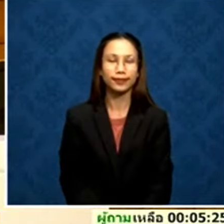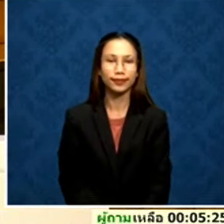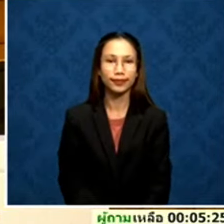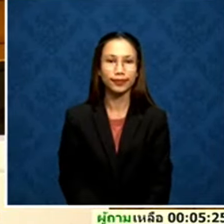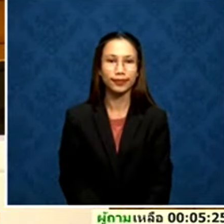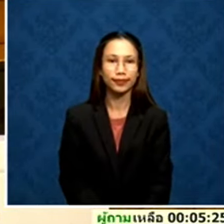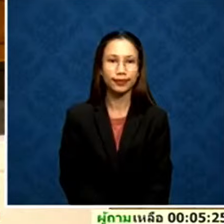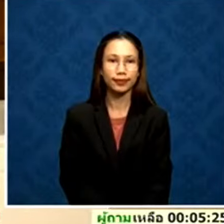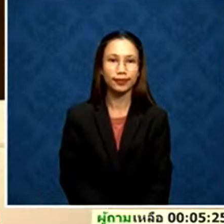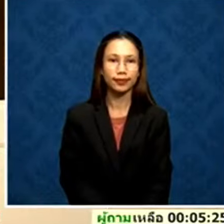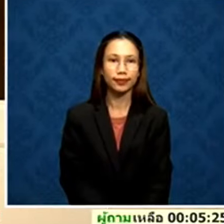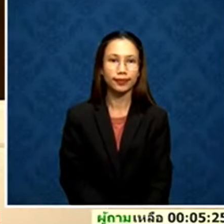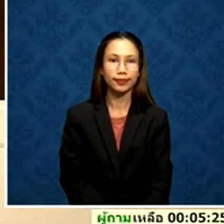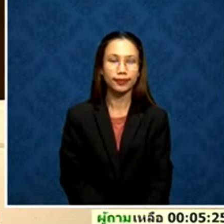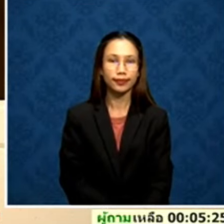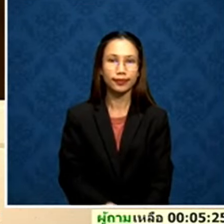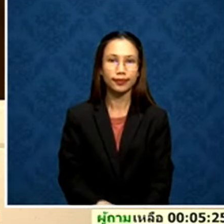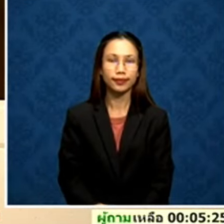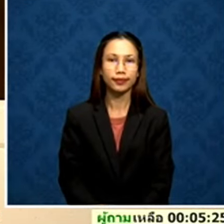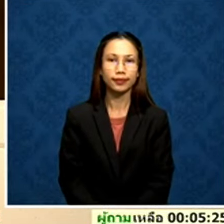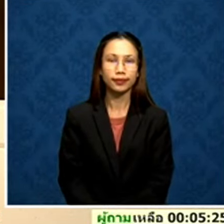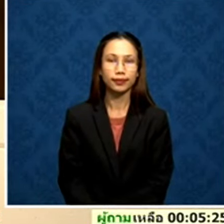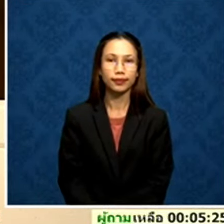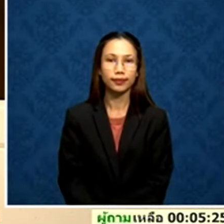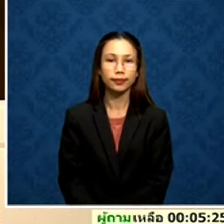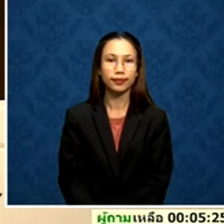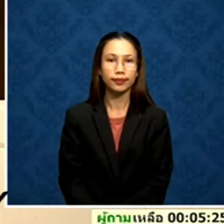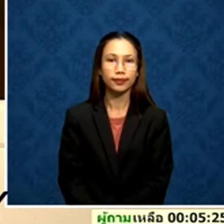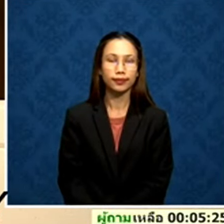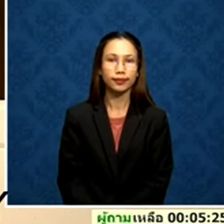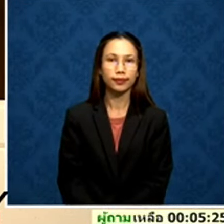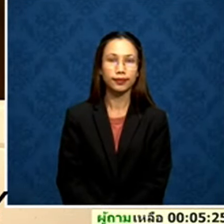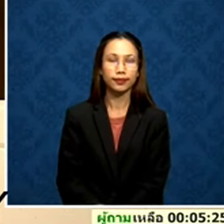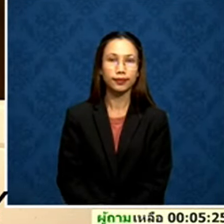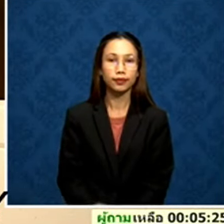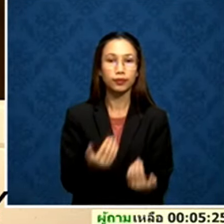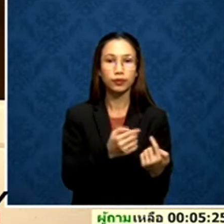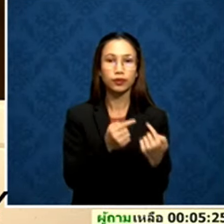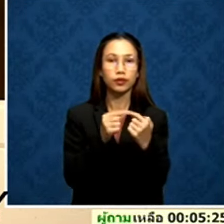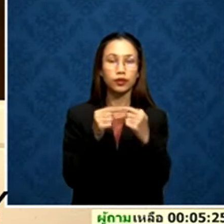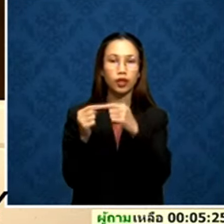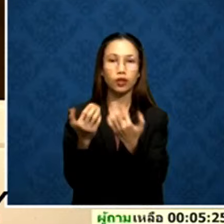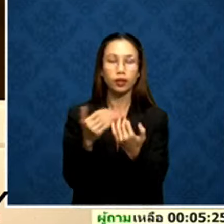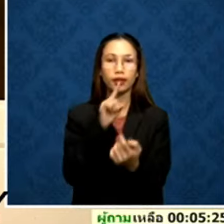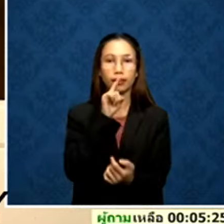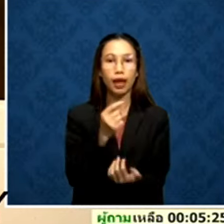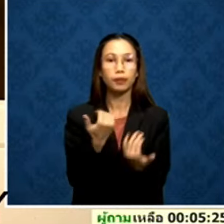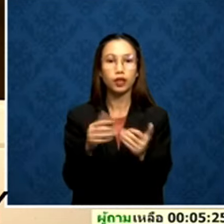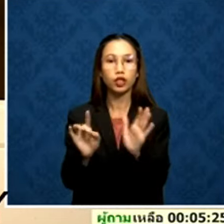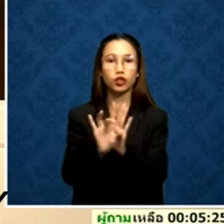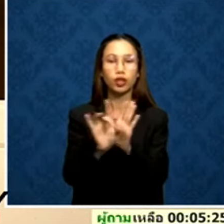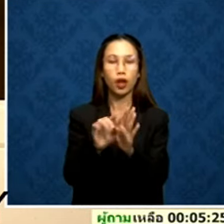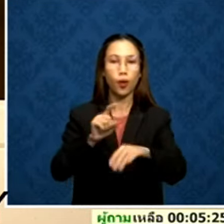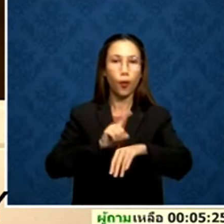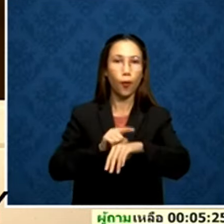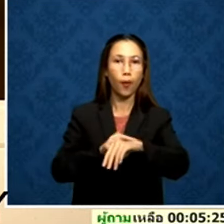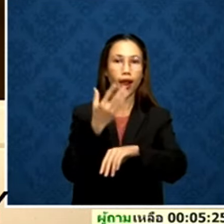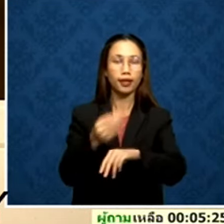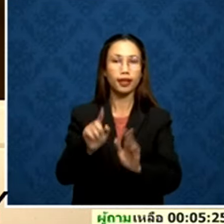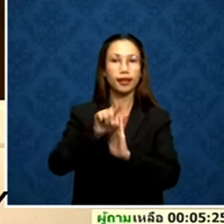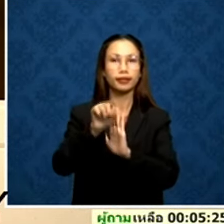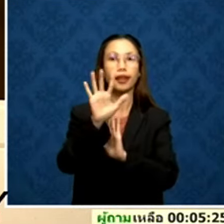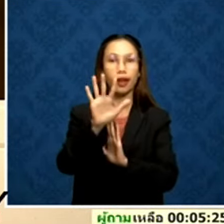ายกดีครับต่อไปท่านศรีกัญญาตันสกุลท่านจะถามเป็นครั้งสุดท้ายท่านมีเวลาอยู่อีก5นา